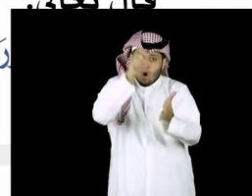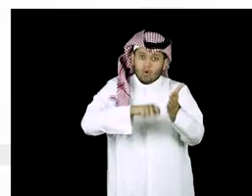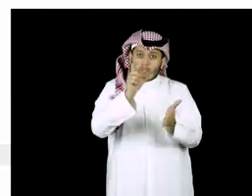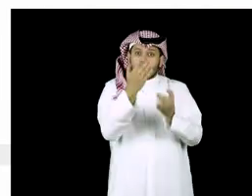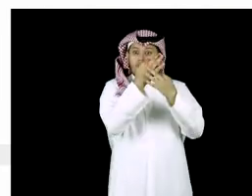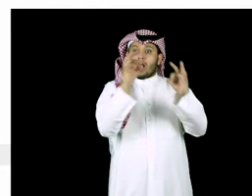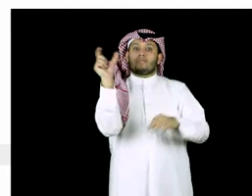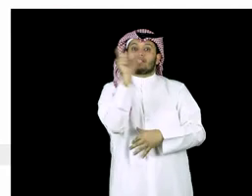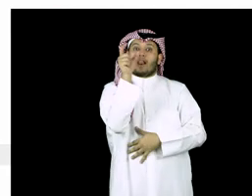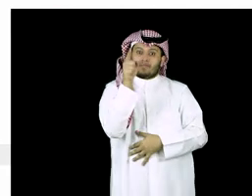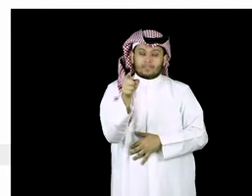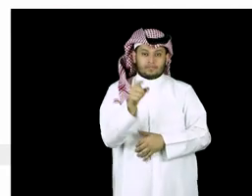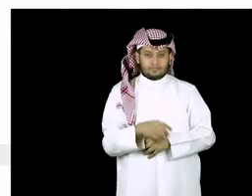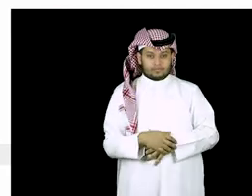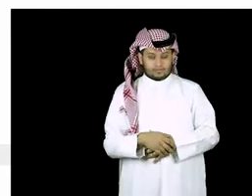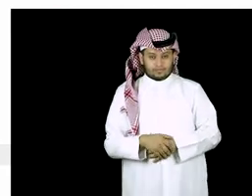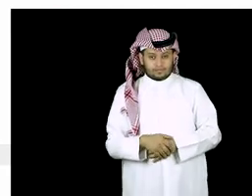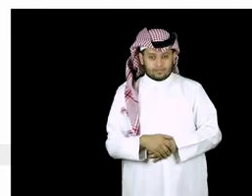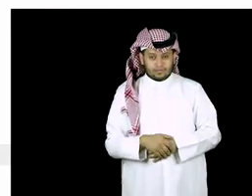أسلموا.